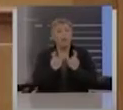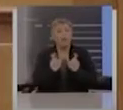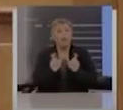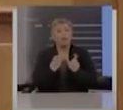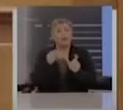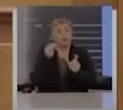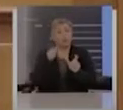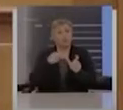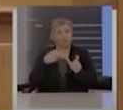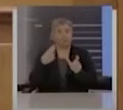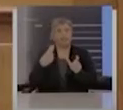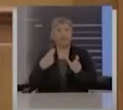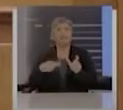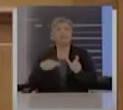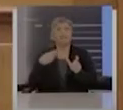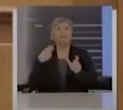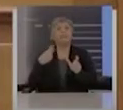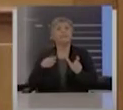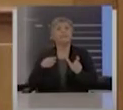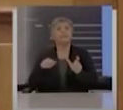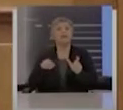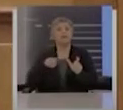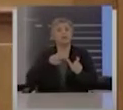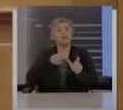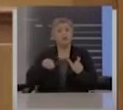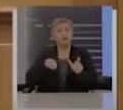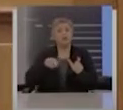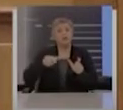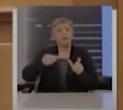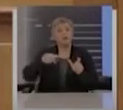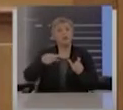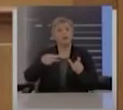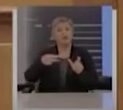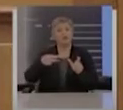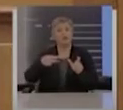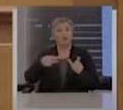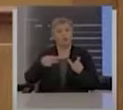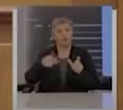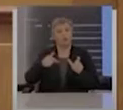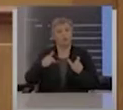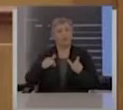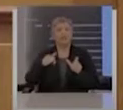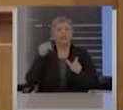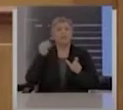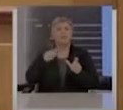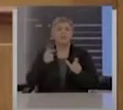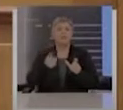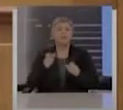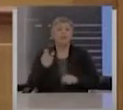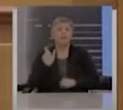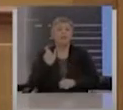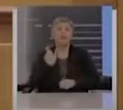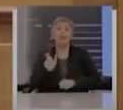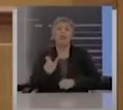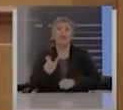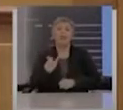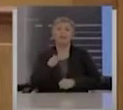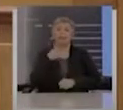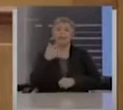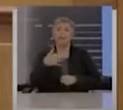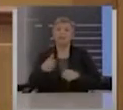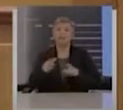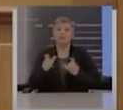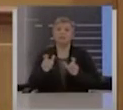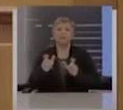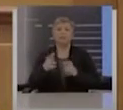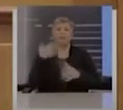αφορά στο τελευταίο του γράμμα, το Q, διότι η λέξη queer σημαίνει το αλόκοτο, το